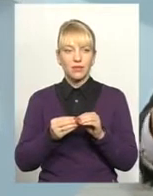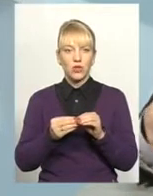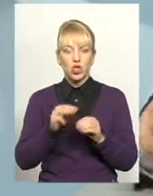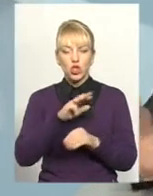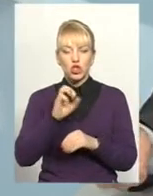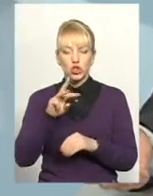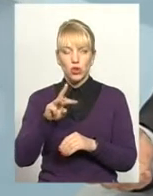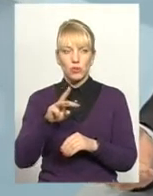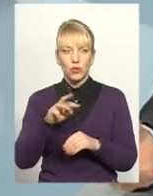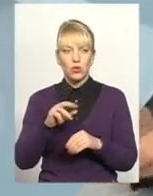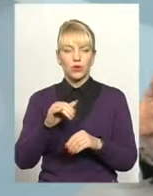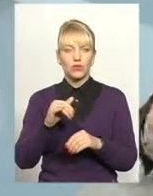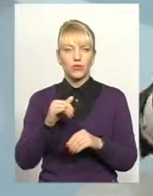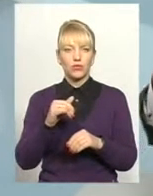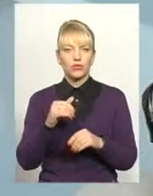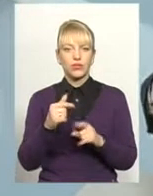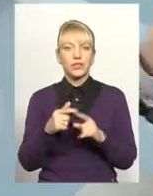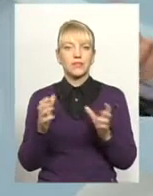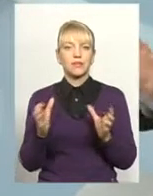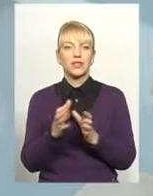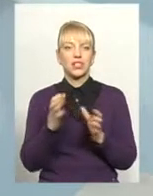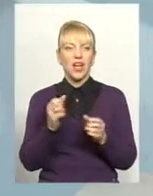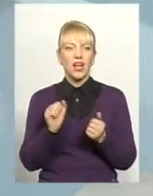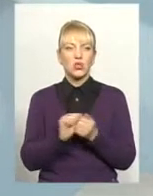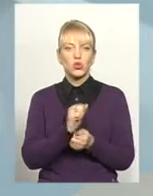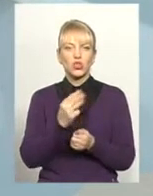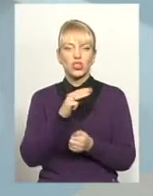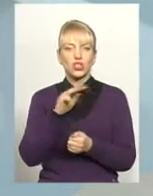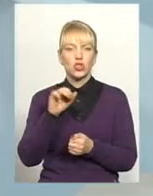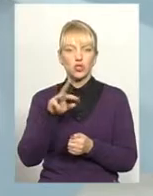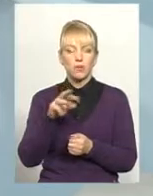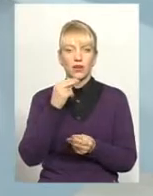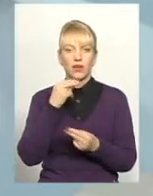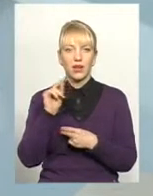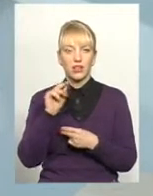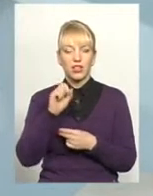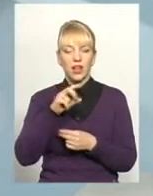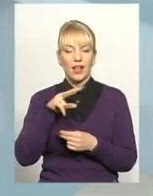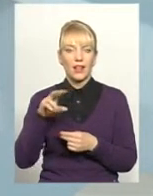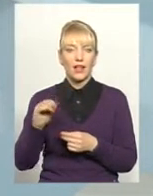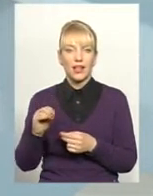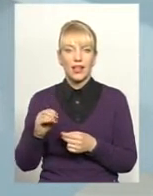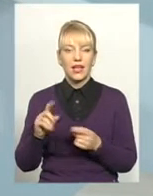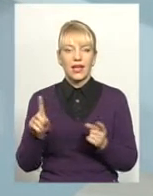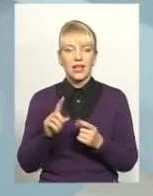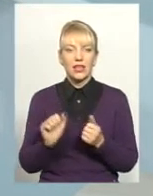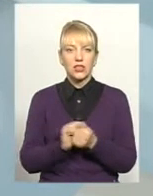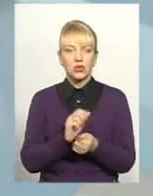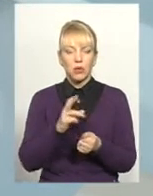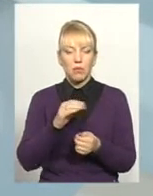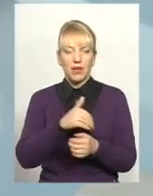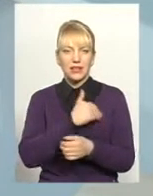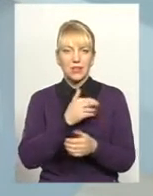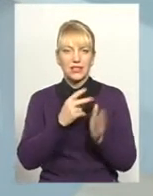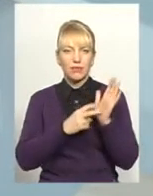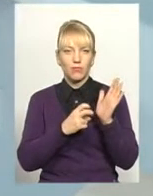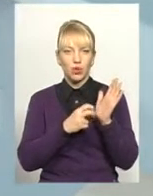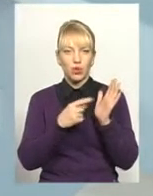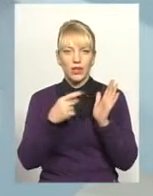жом при зберіганні також втрачає свої властивості. А сушений він кращий. Але цей жом, який сушить при температурі 700-900